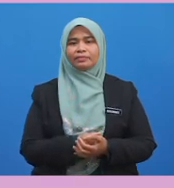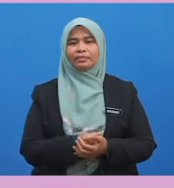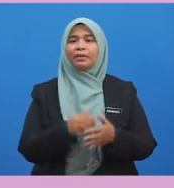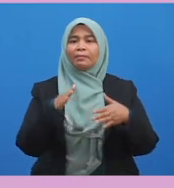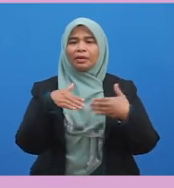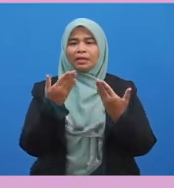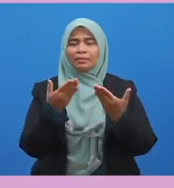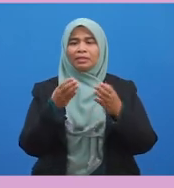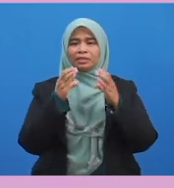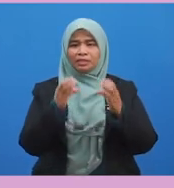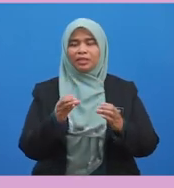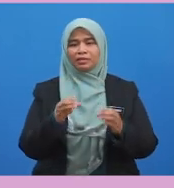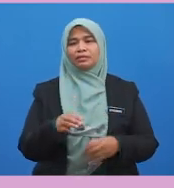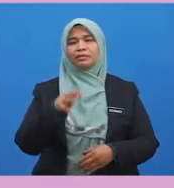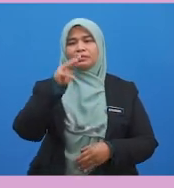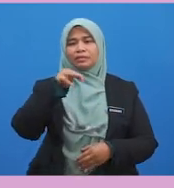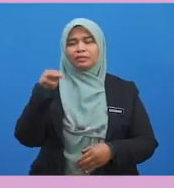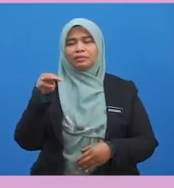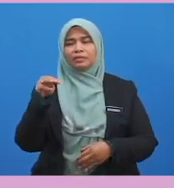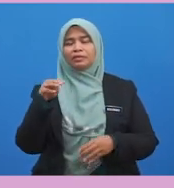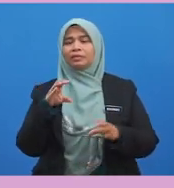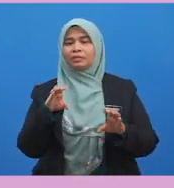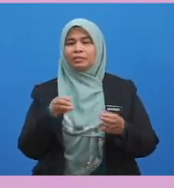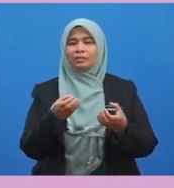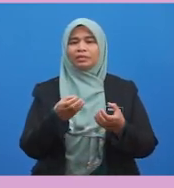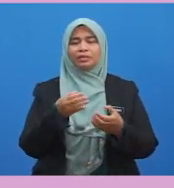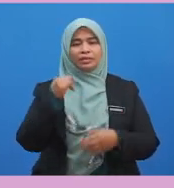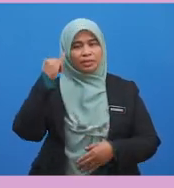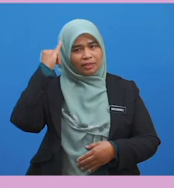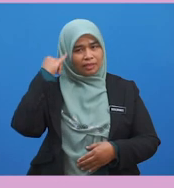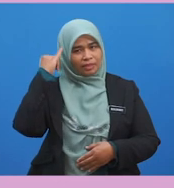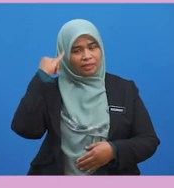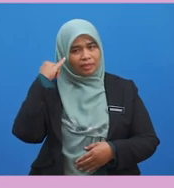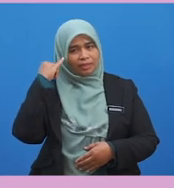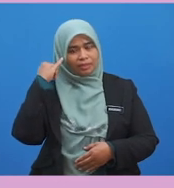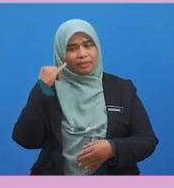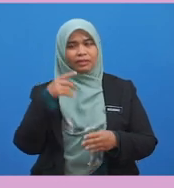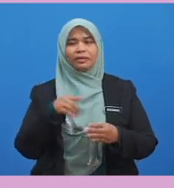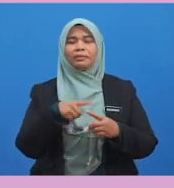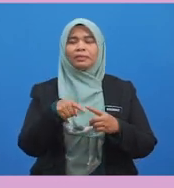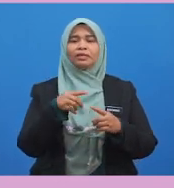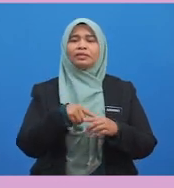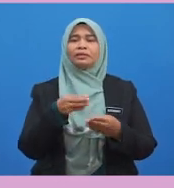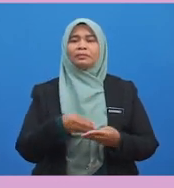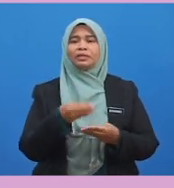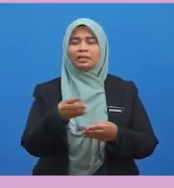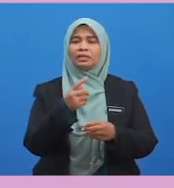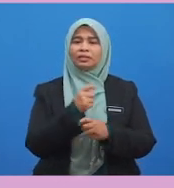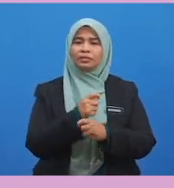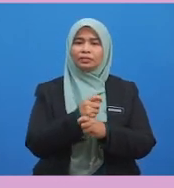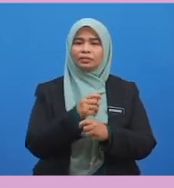Bagaimana cara murid-murid menjana idea apabila diberi tugasan oleh guru anda?